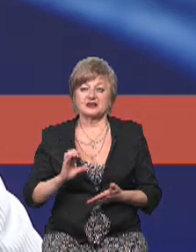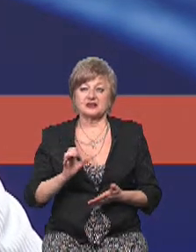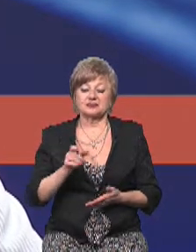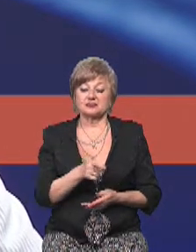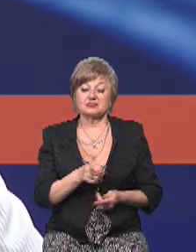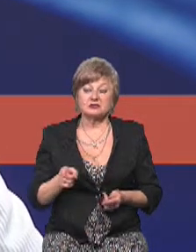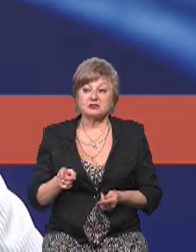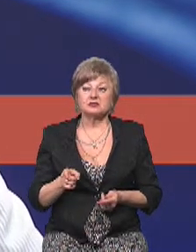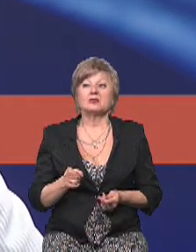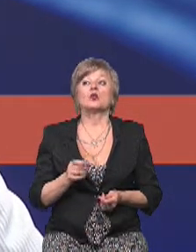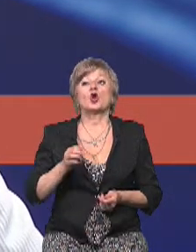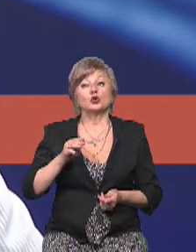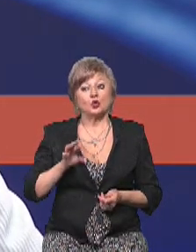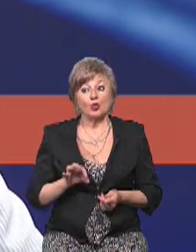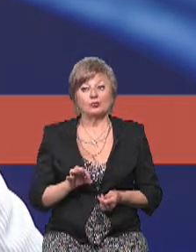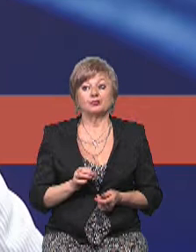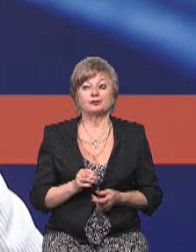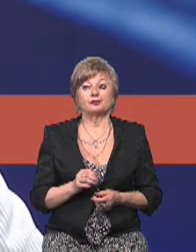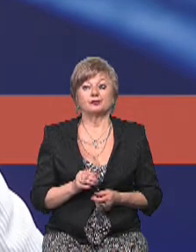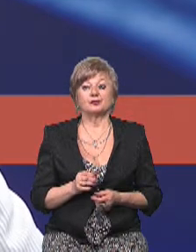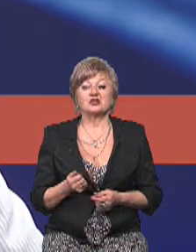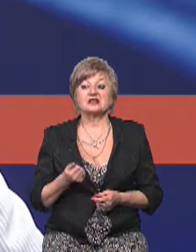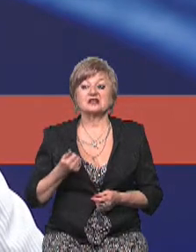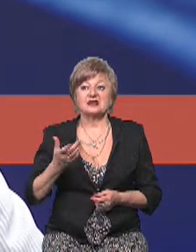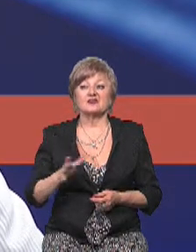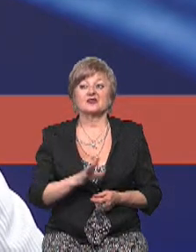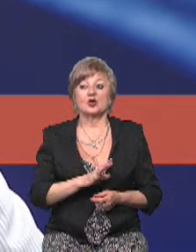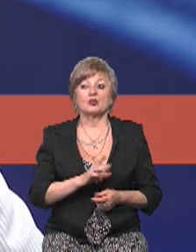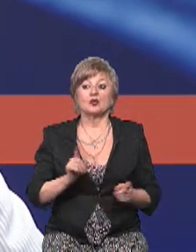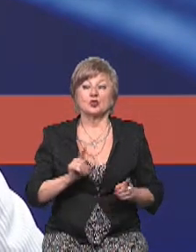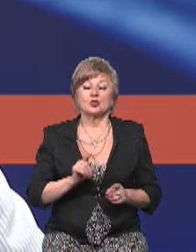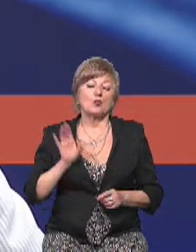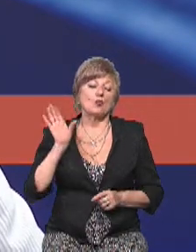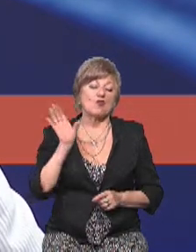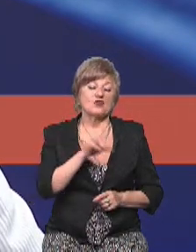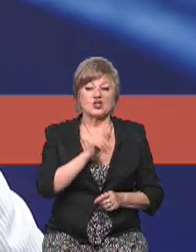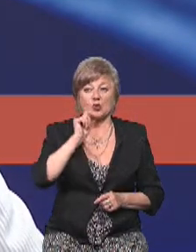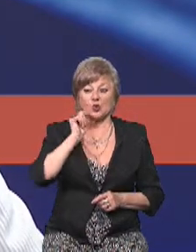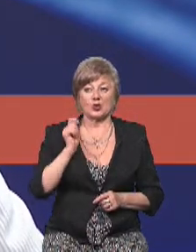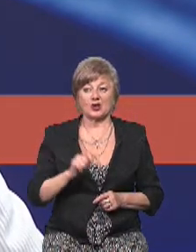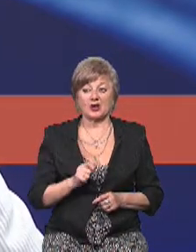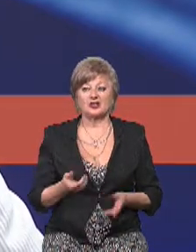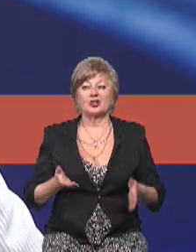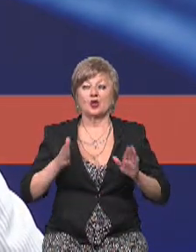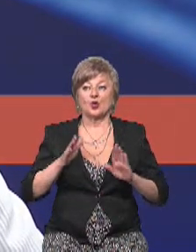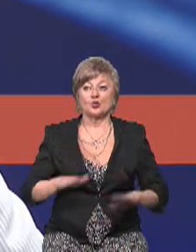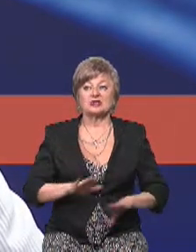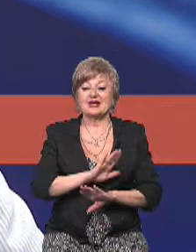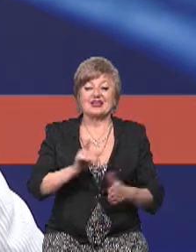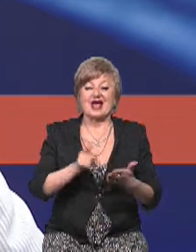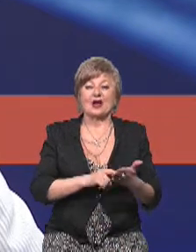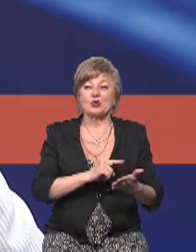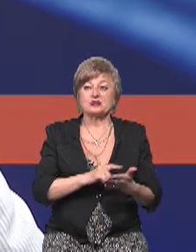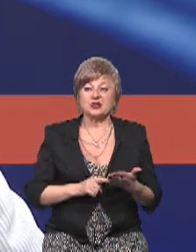періоду, то цифра була такою, що по всій Україні залишилось